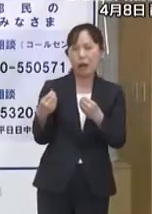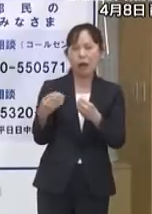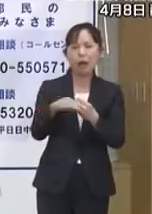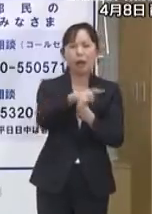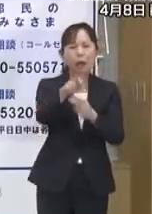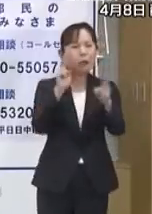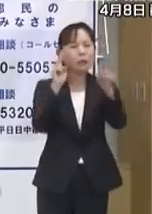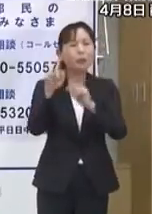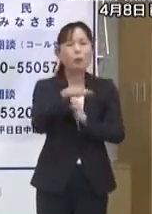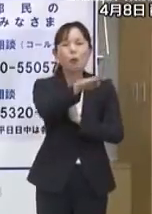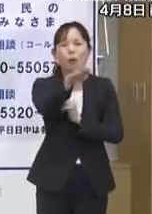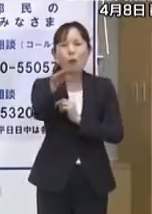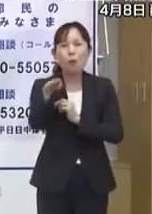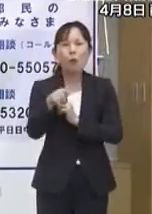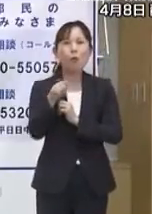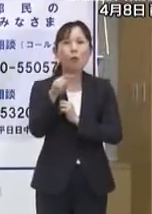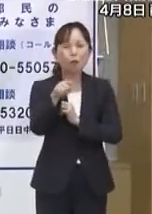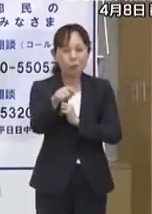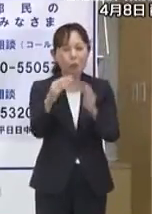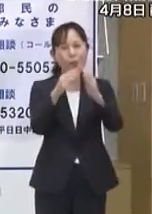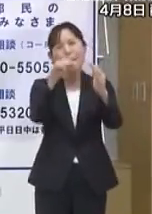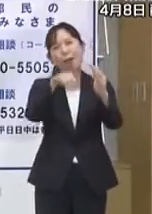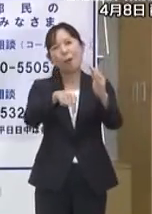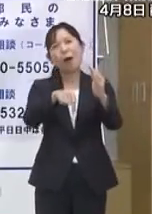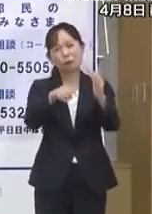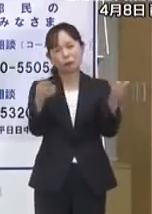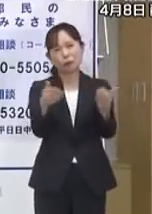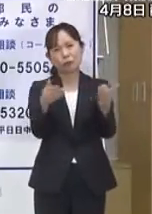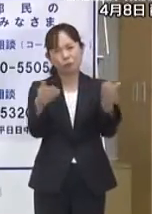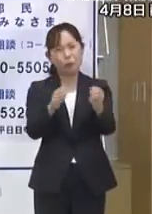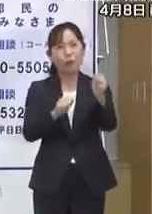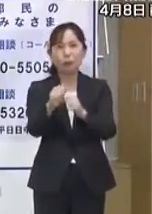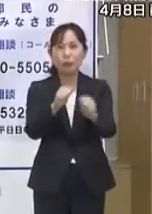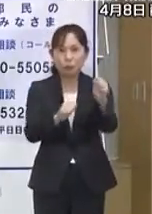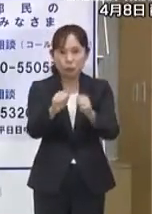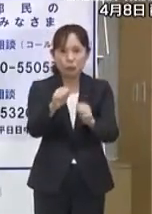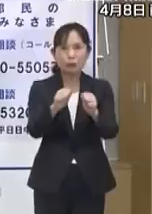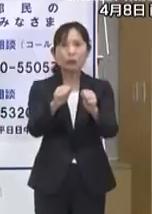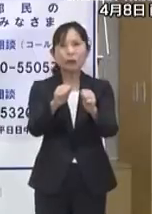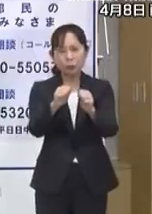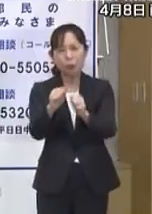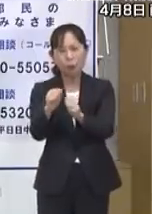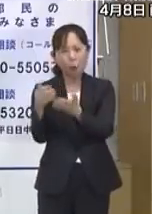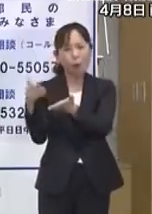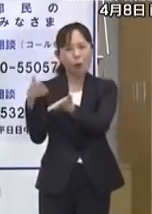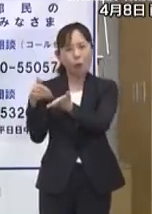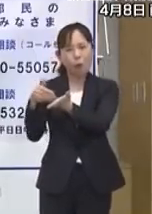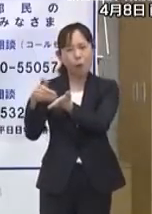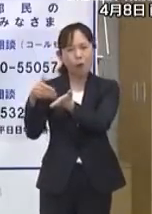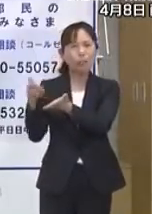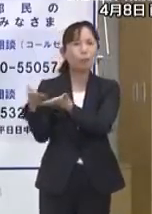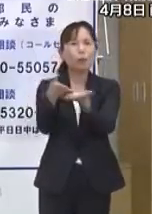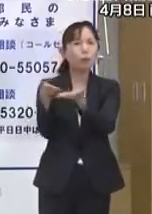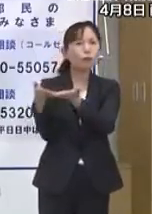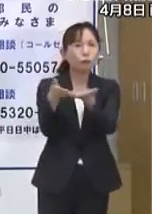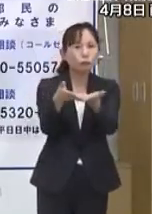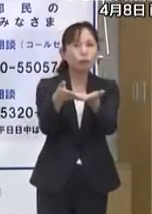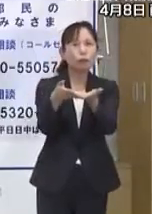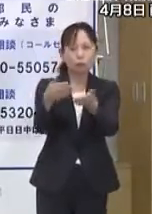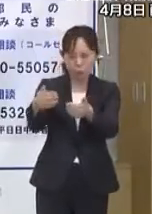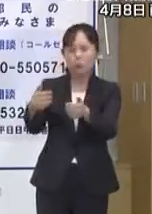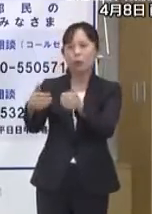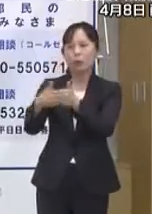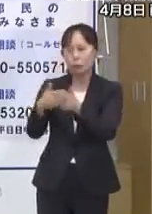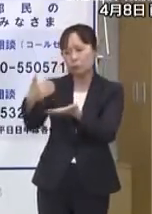の皆さま方に対してテレワークなどのさらなる取り組み強化を促していくという大変心強い